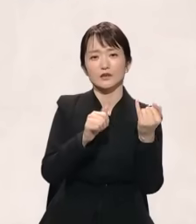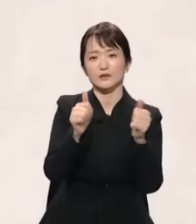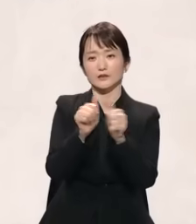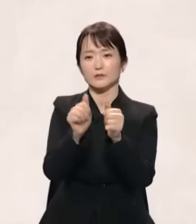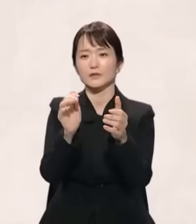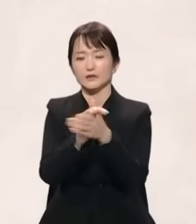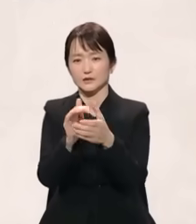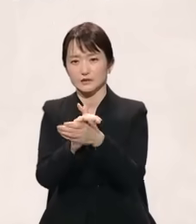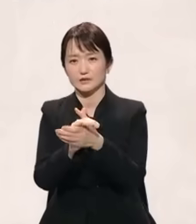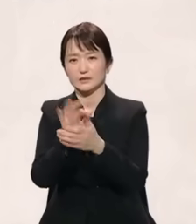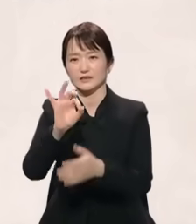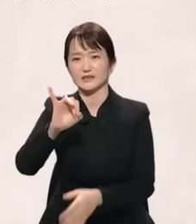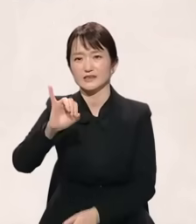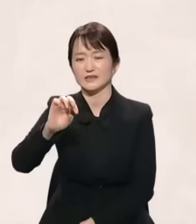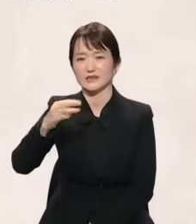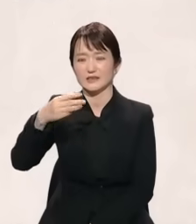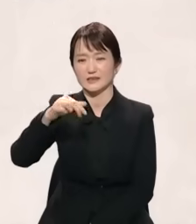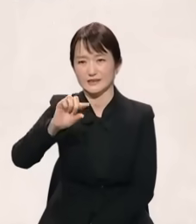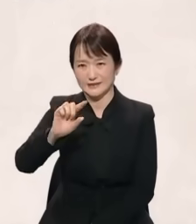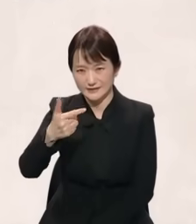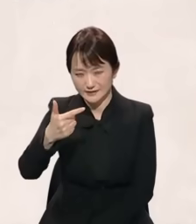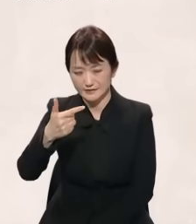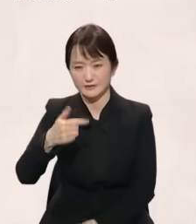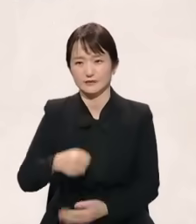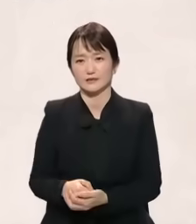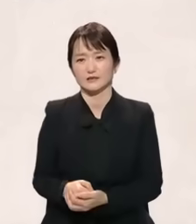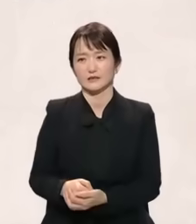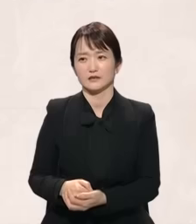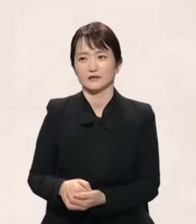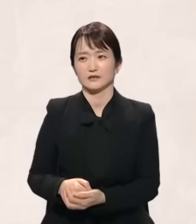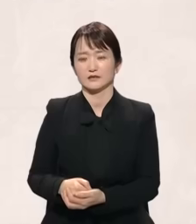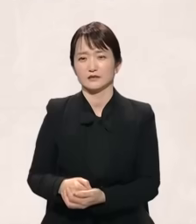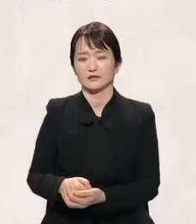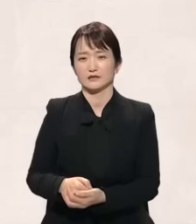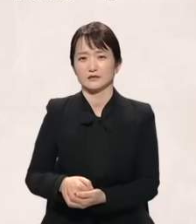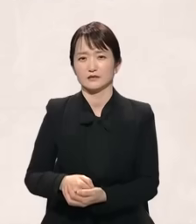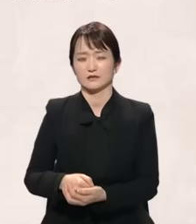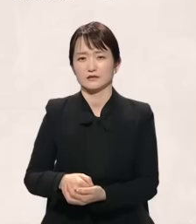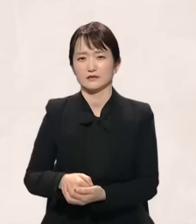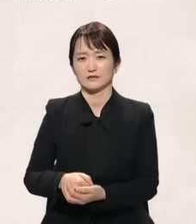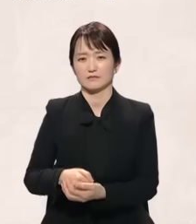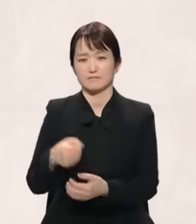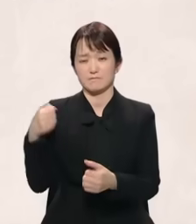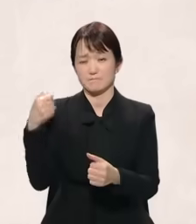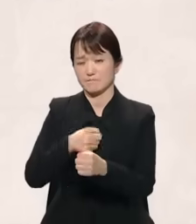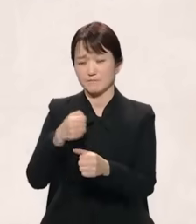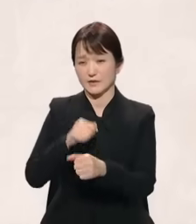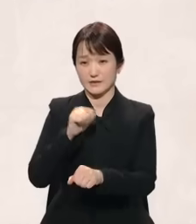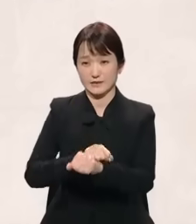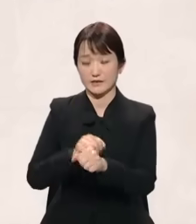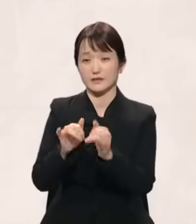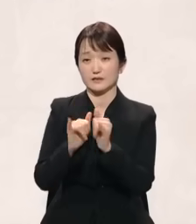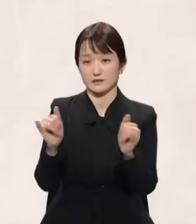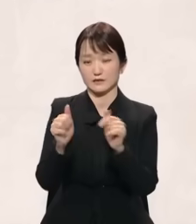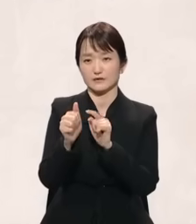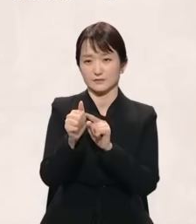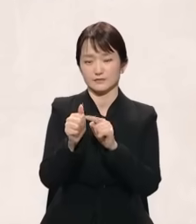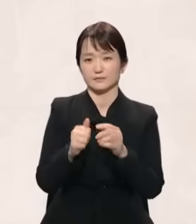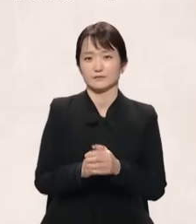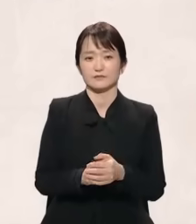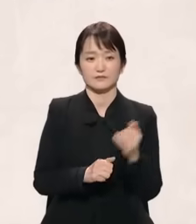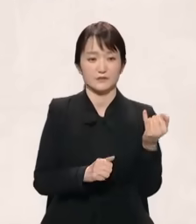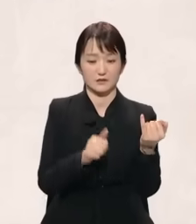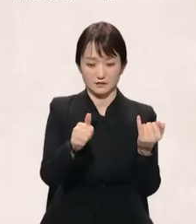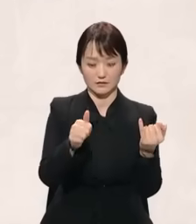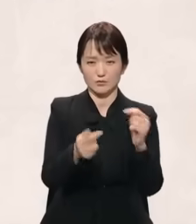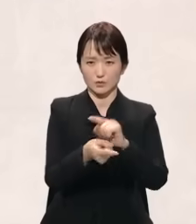말하는 일진, 이 남자친구가 제일 잘 나가는 선배였고 이 제보자도 이 남자 선배하고 좀 잘